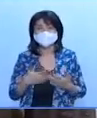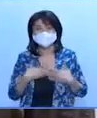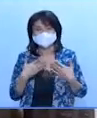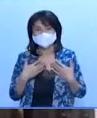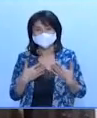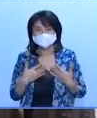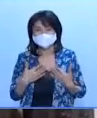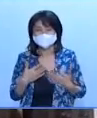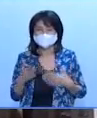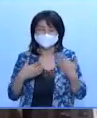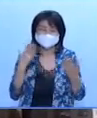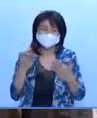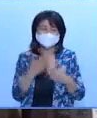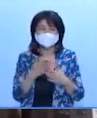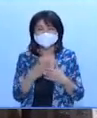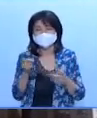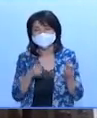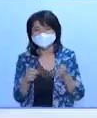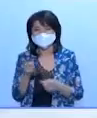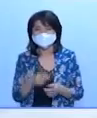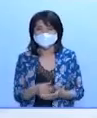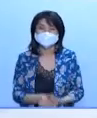другу. На этом у меня все. Ренат.